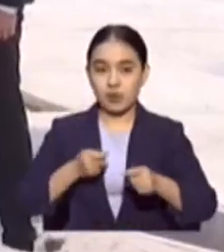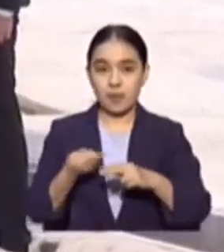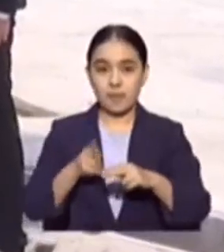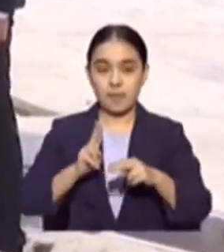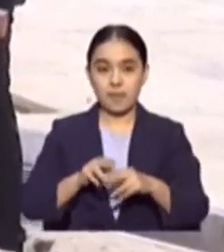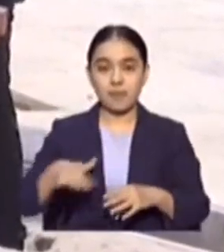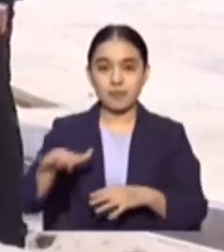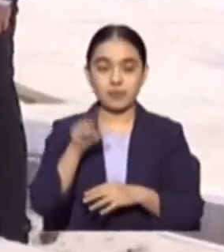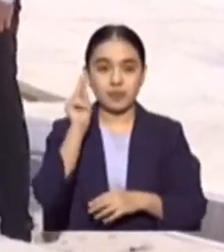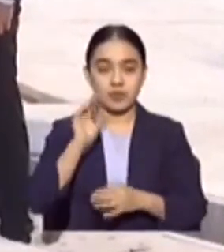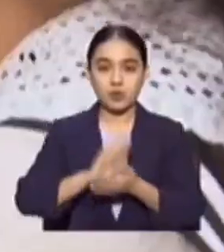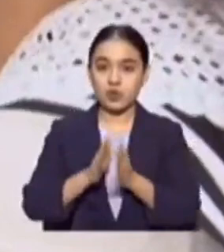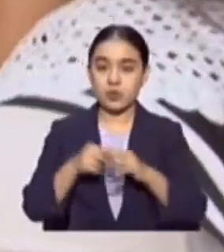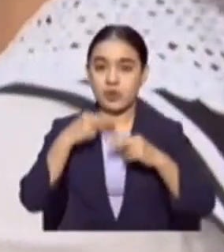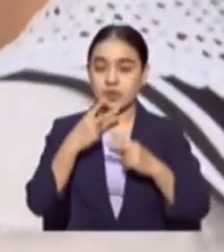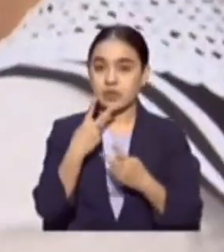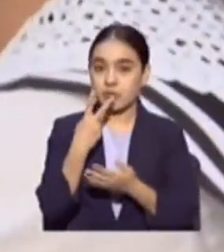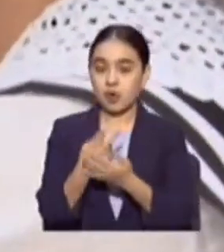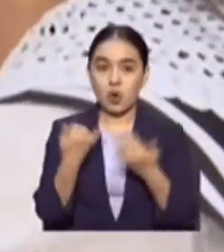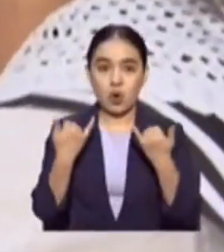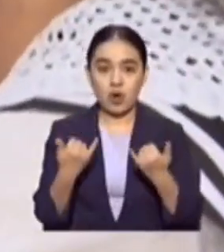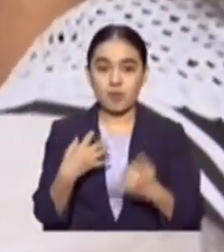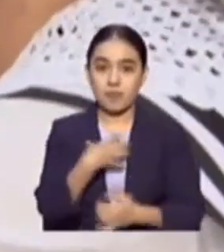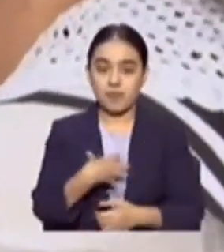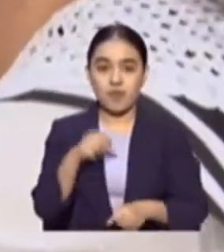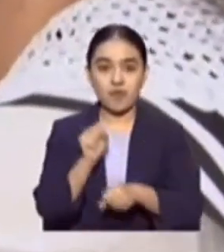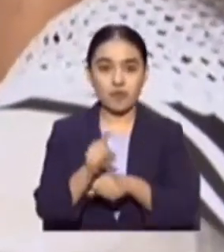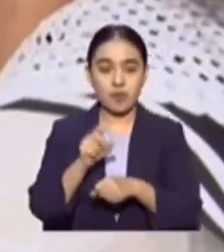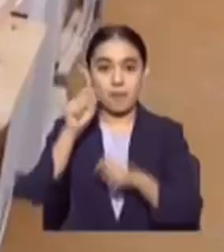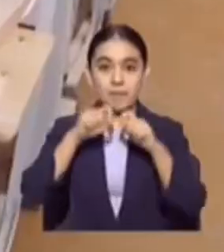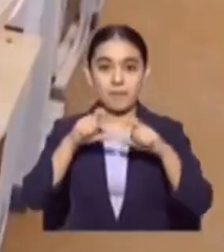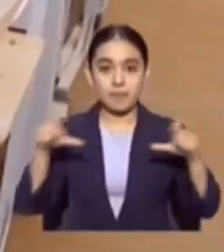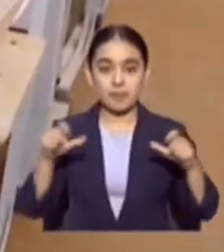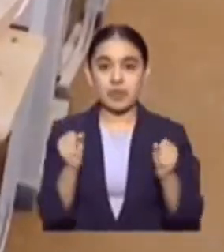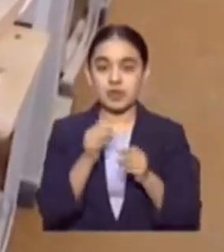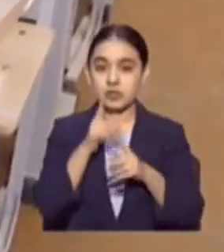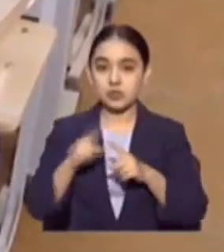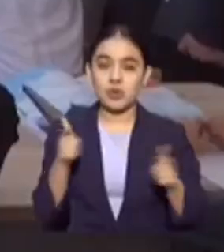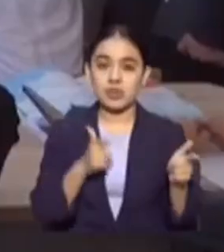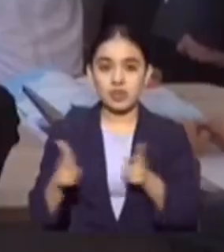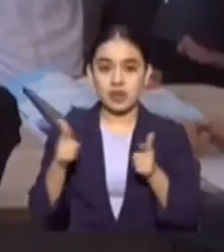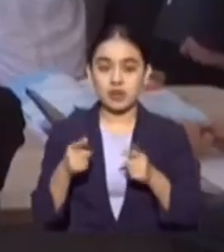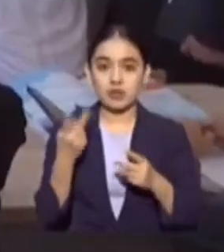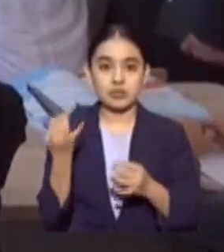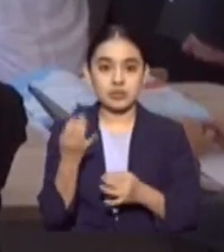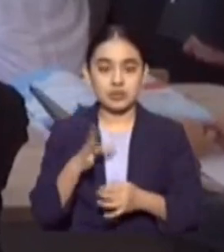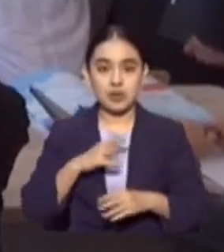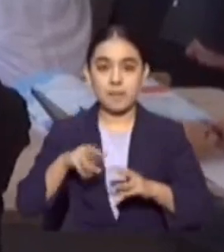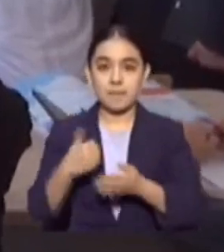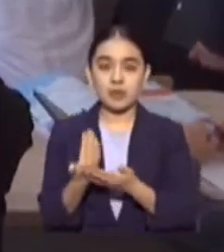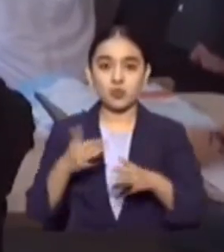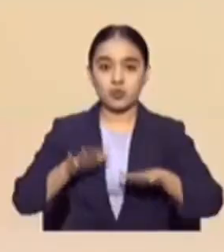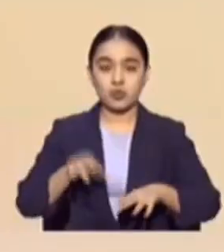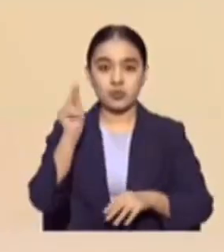mazkur ta'lim dargohidagi sharoitlarga e'tibor qaratib, hozirgi dolzarb vazifa maktabning qish mavsumiga tayyorligi bilan qiziqdi. Prezident bu